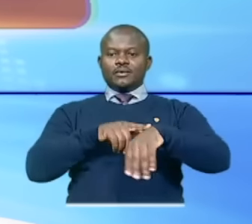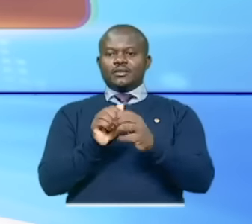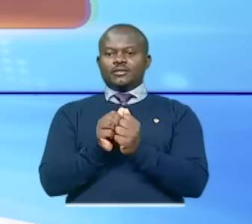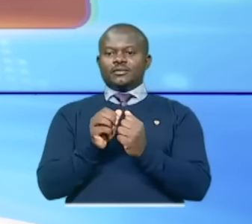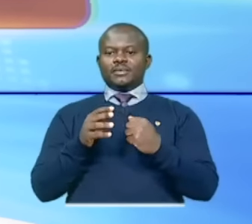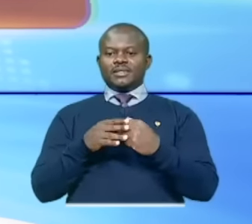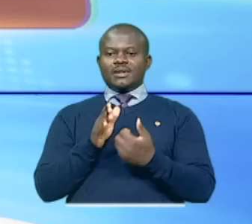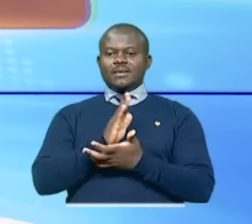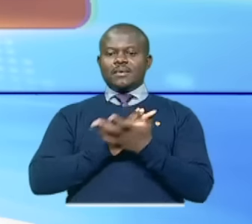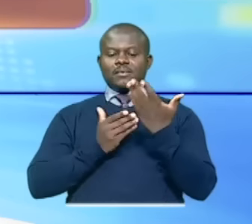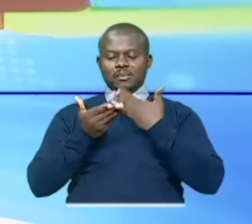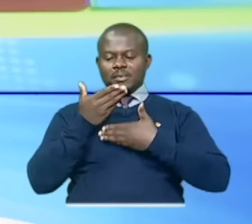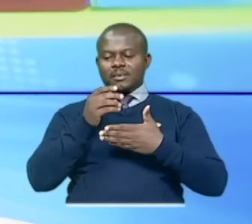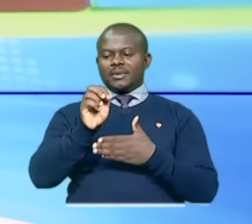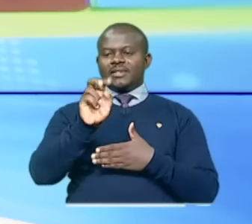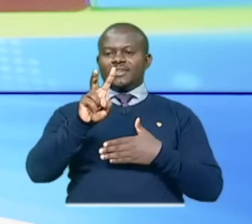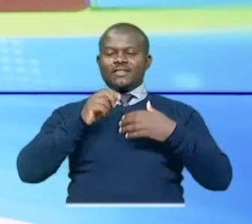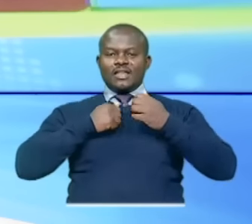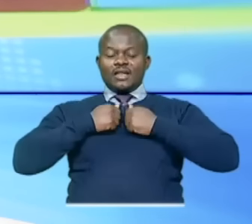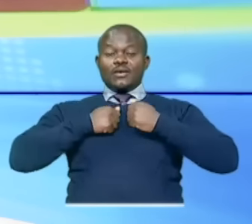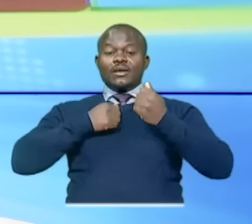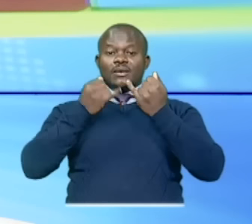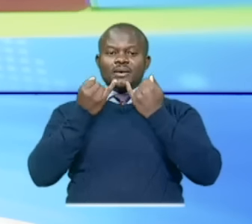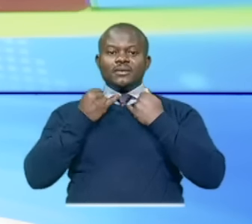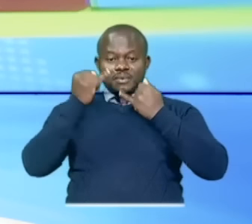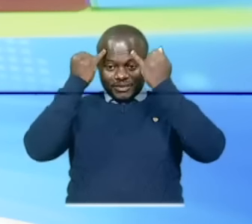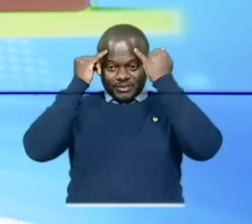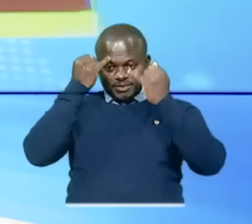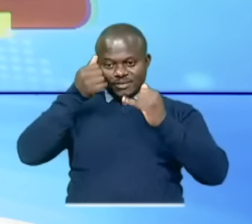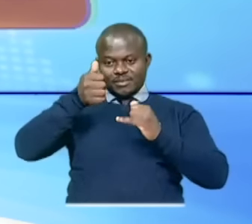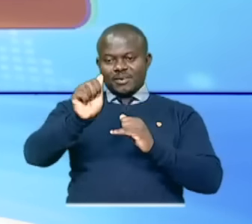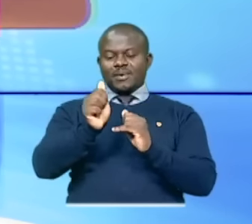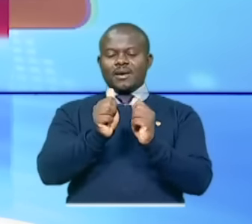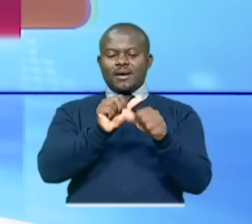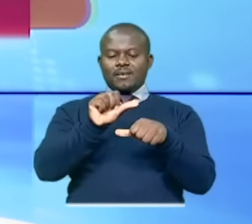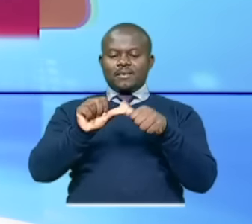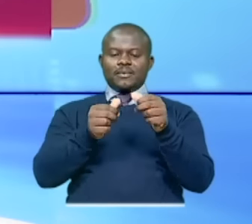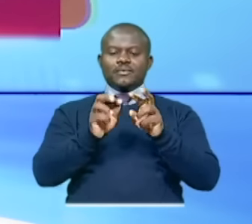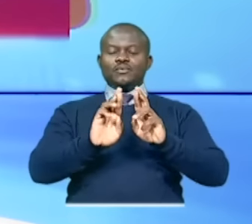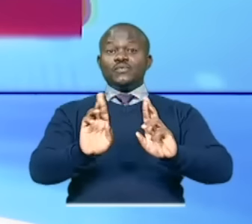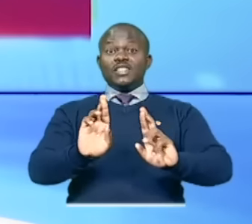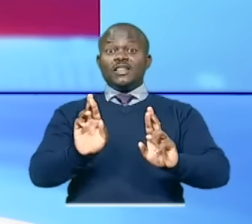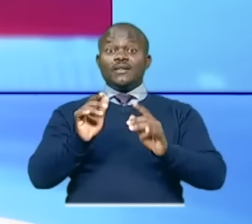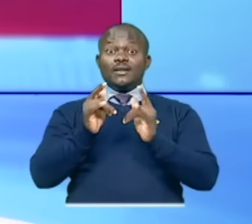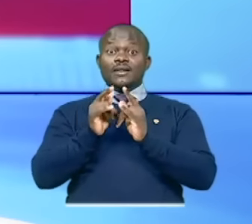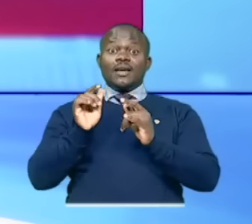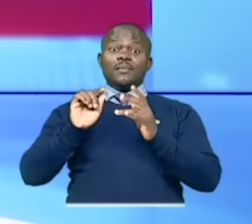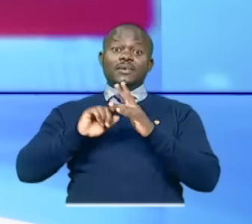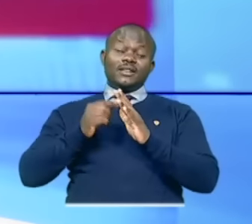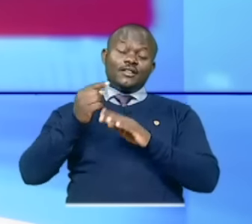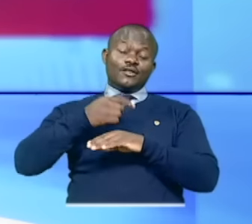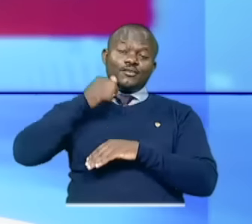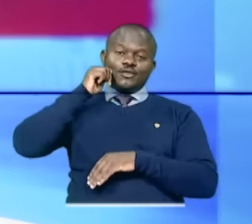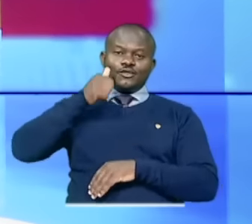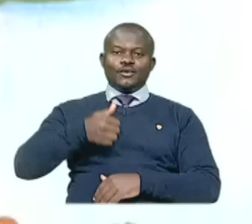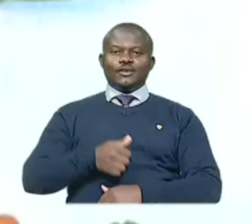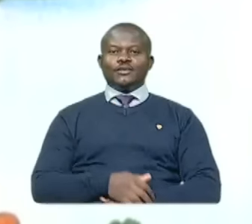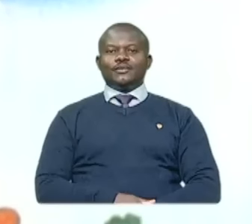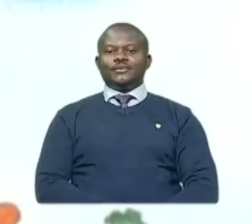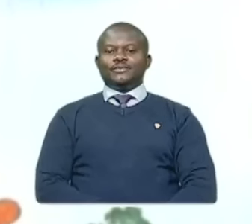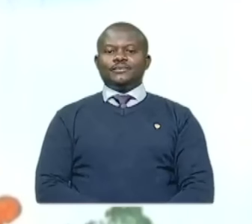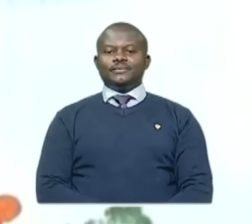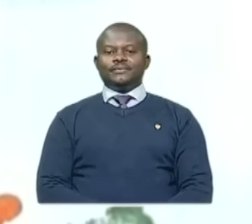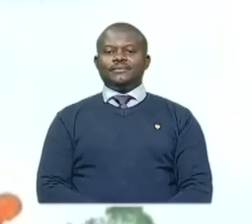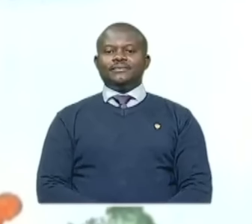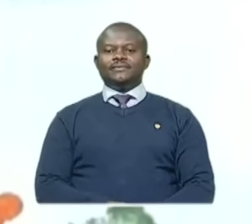bamwe mu baganire na televiziyo Rwanda batubwira ibitekerezo byabo ku bijyanye n'imyiteguro y'inama izabatangira ku munsi w'ejo Gahunda